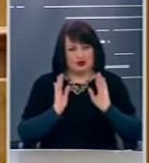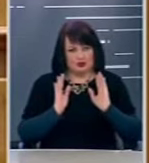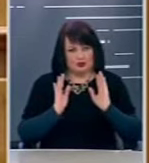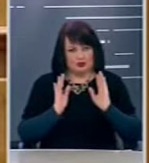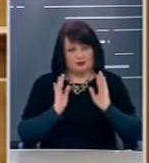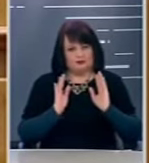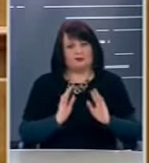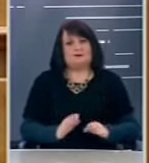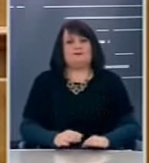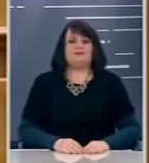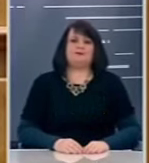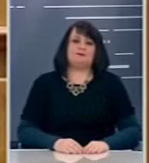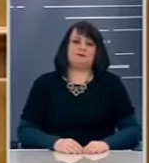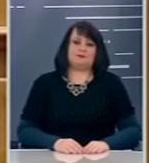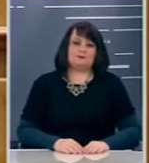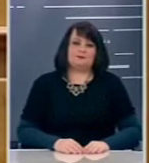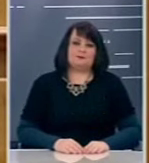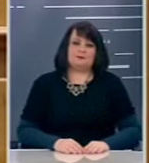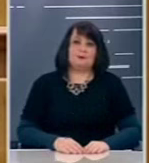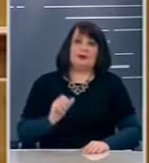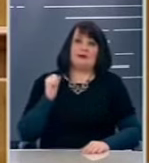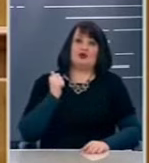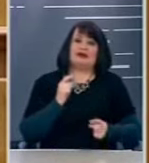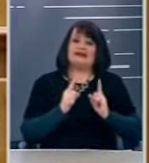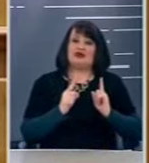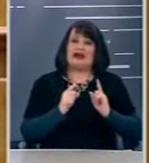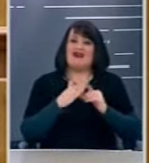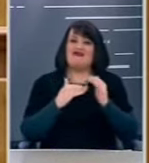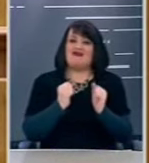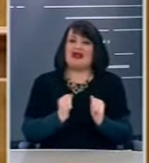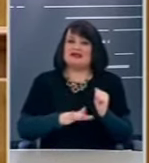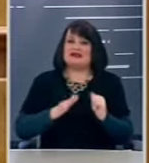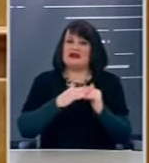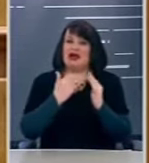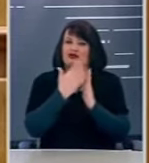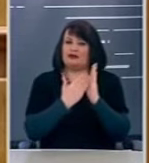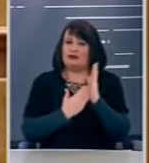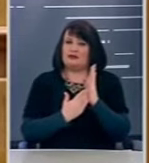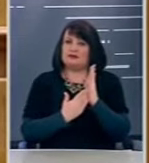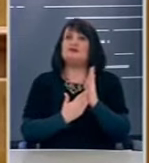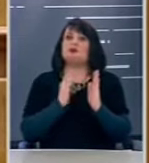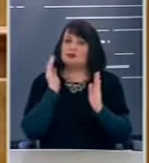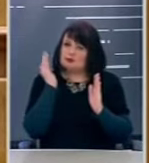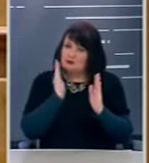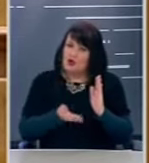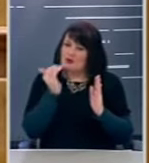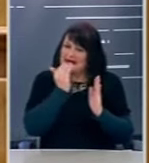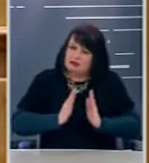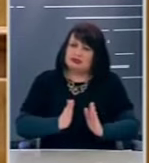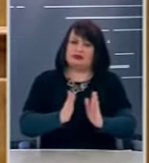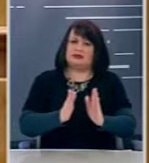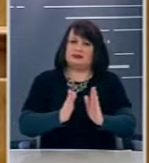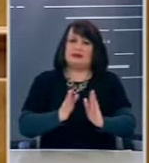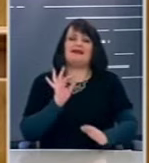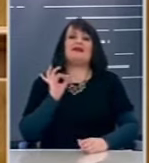Οι βάσεις της συμφωνίας που ετέθησαν προχθές επιτρέπουν πλέον να κινηθούμε ταχύτατα το επόμενο διάστημα και